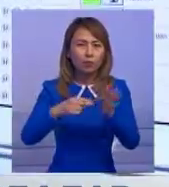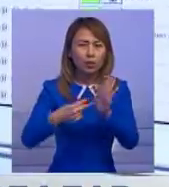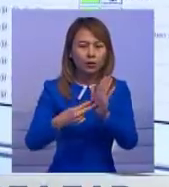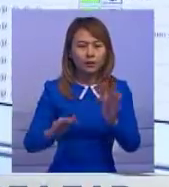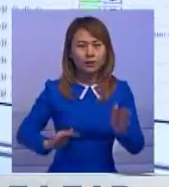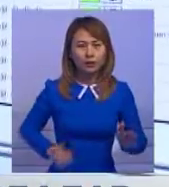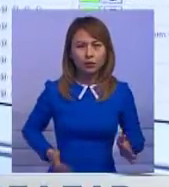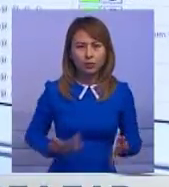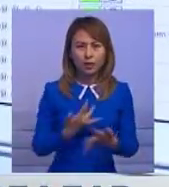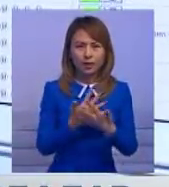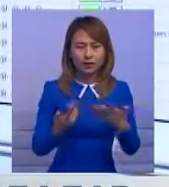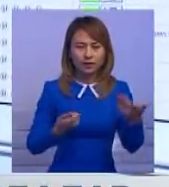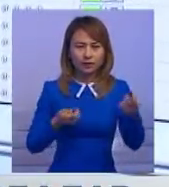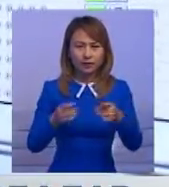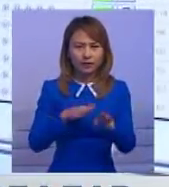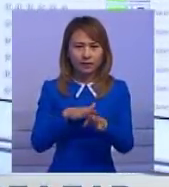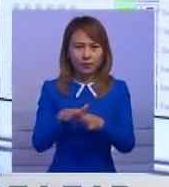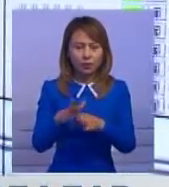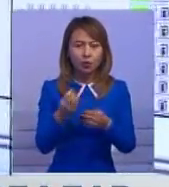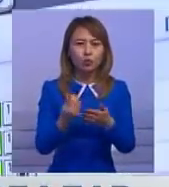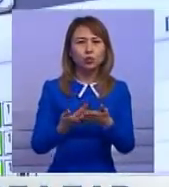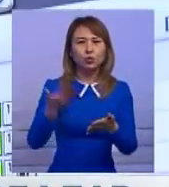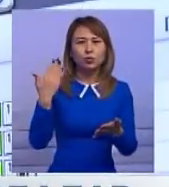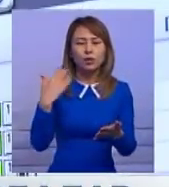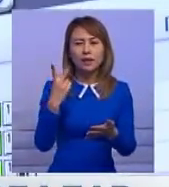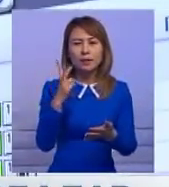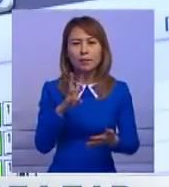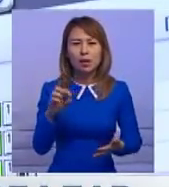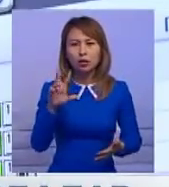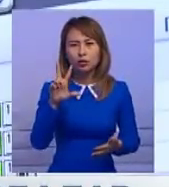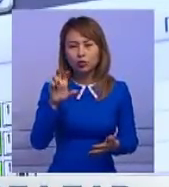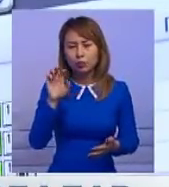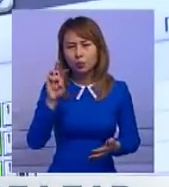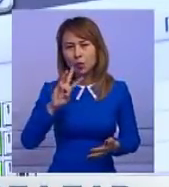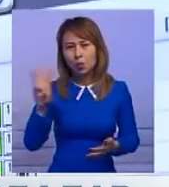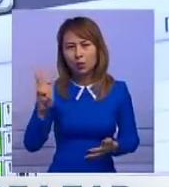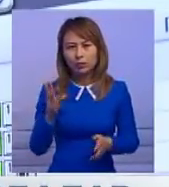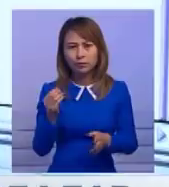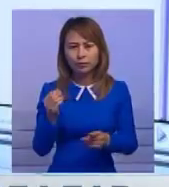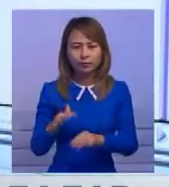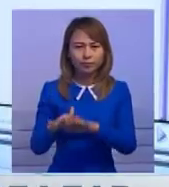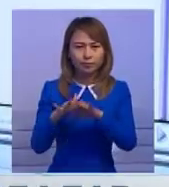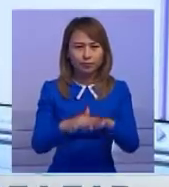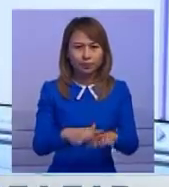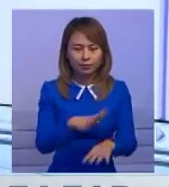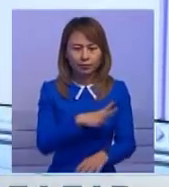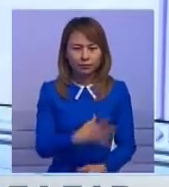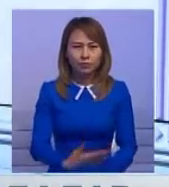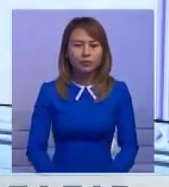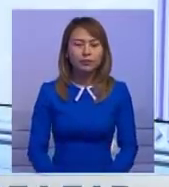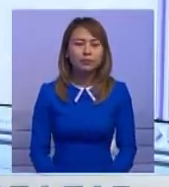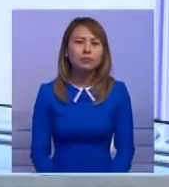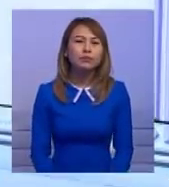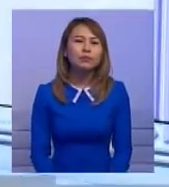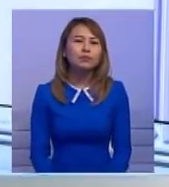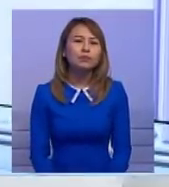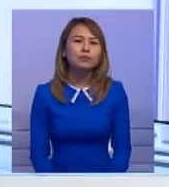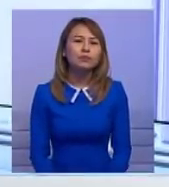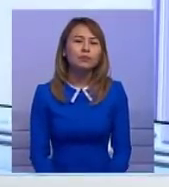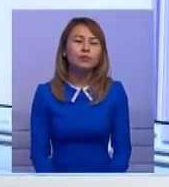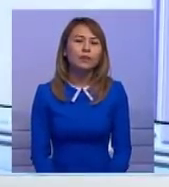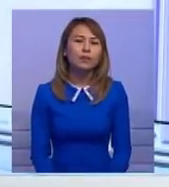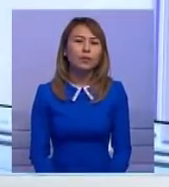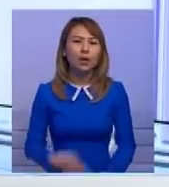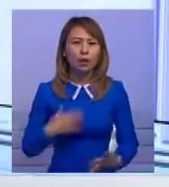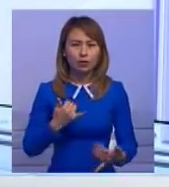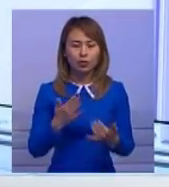жекеменшік әріптестік негізінде жүзеге асуда. Оған жеке кәсіпкер 2 миллиард 300 миллион теңге қаржы құйған болатын. Мы получаем гарантированный заказ,